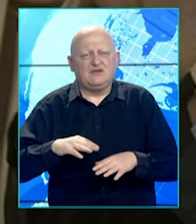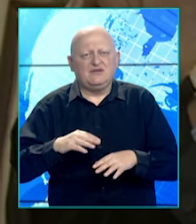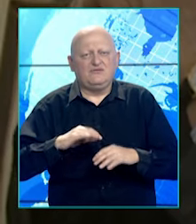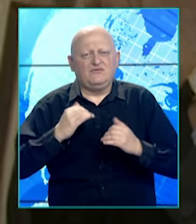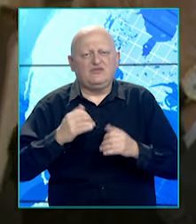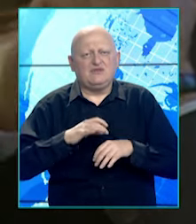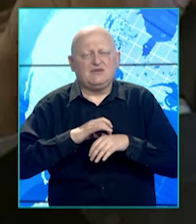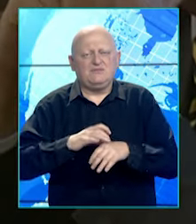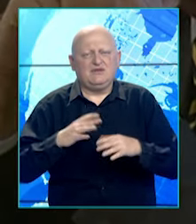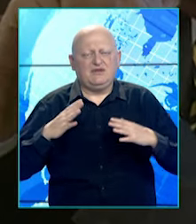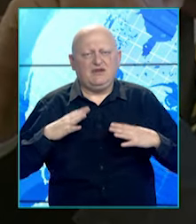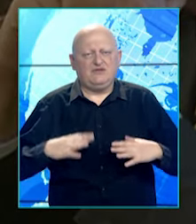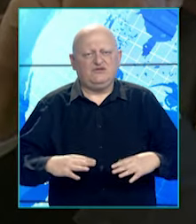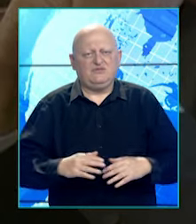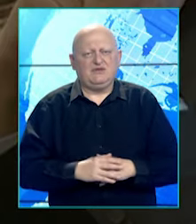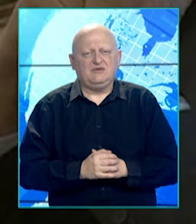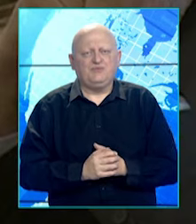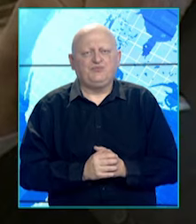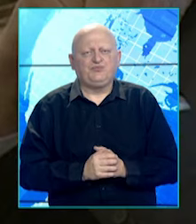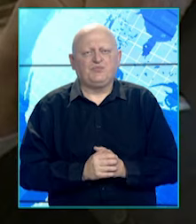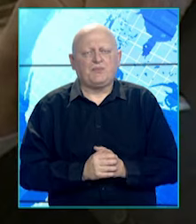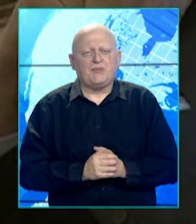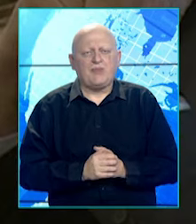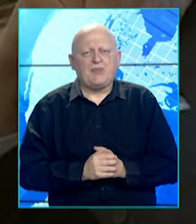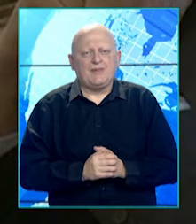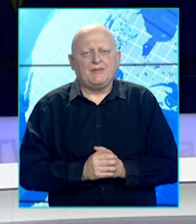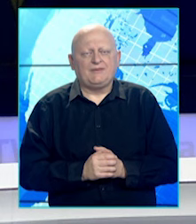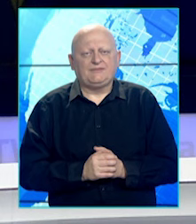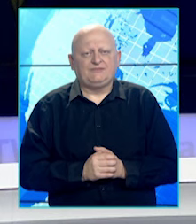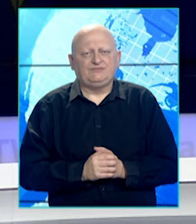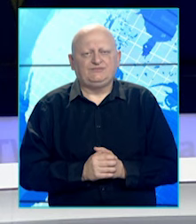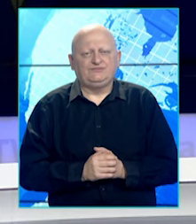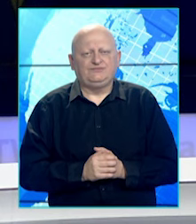na zasjedanju Vijeća za implementaciju mira.